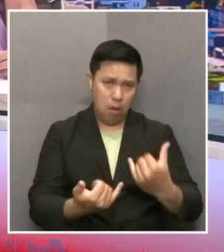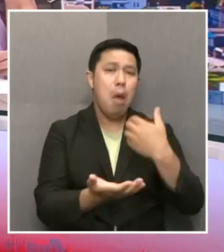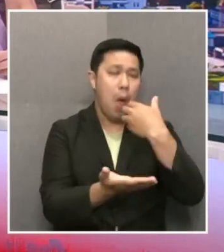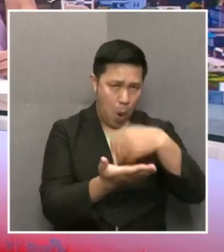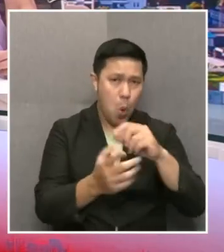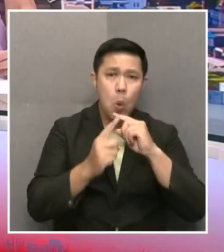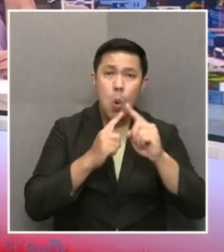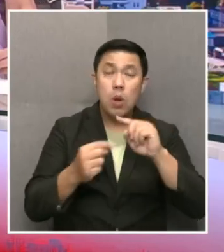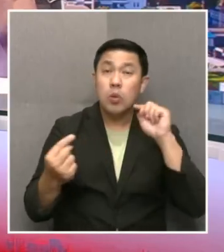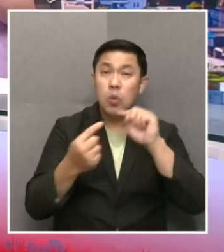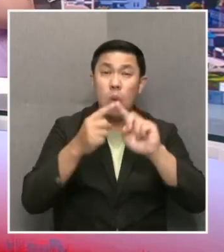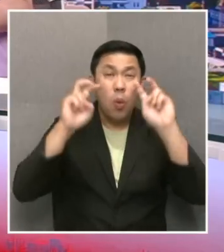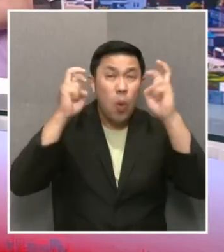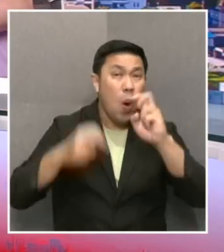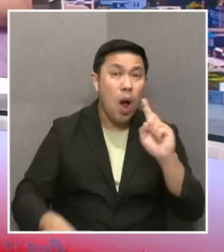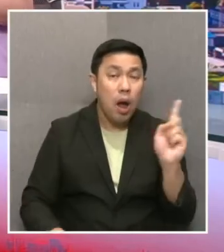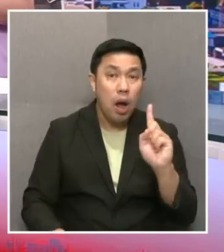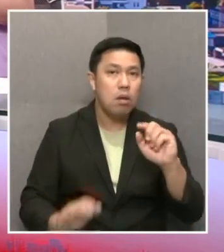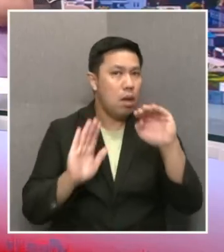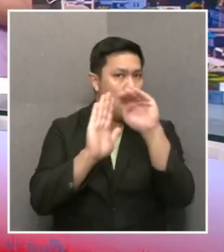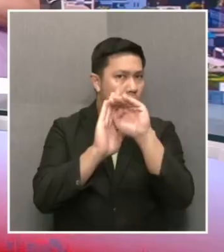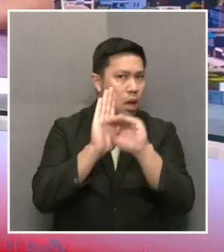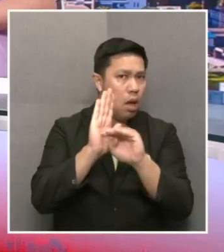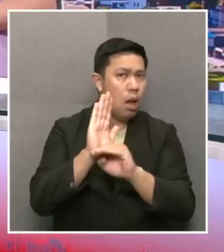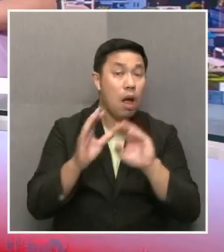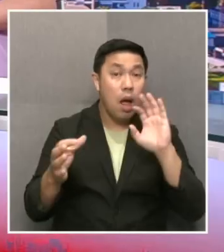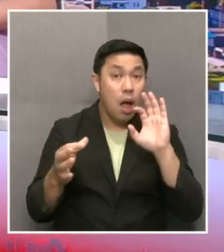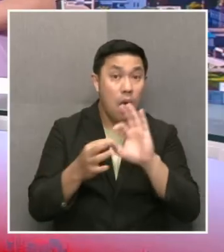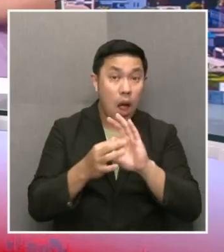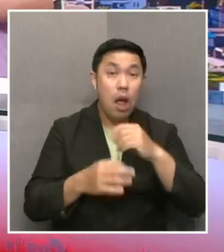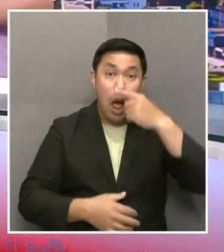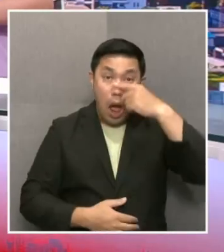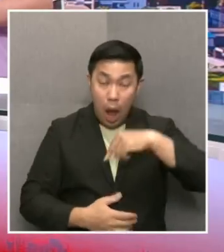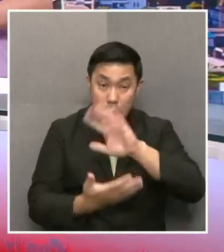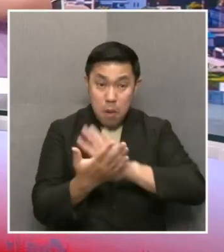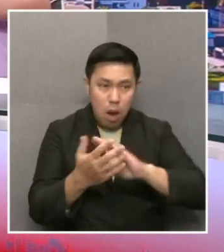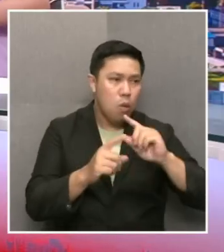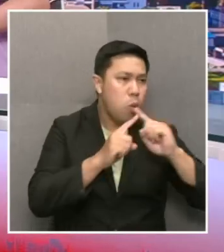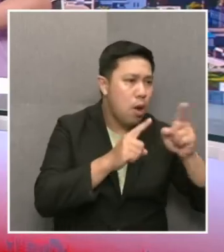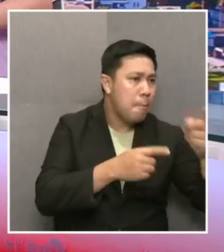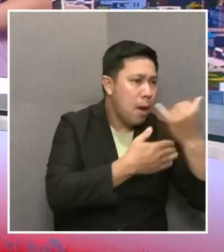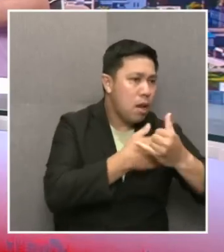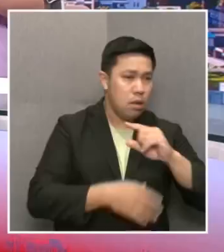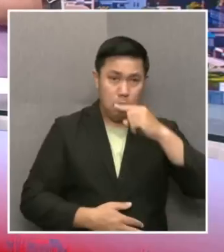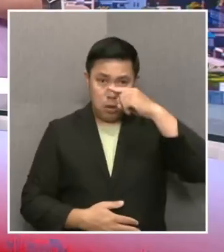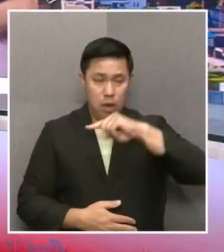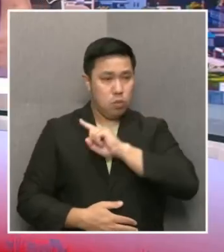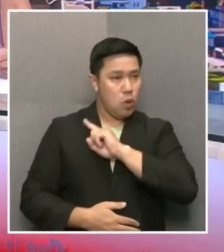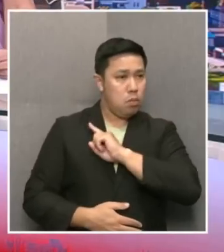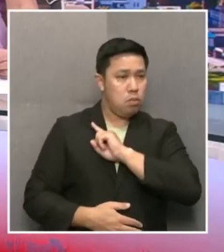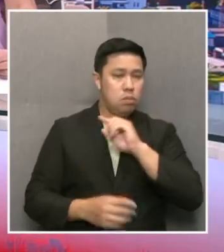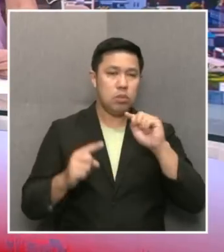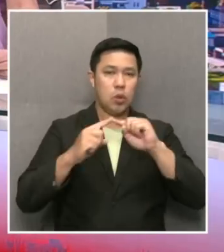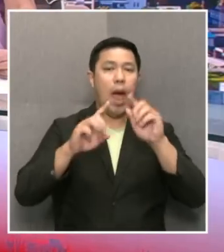นี้นะคะก็คือเรื่องของนโยบายของประเทศไทยในเรื่องการต่างประเทศนะคะไม่ว่าจะเป็นบทบาทของผู้นำไทยในเวทีอ